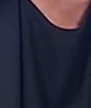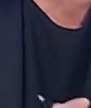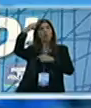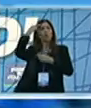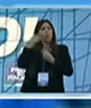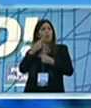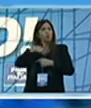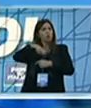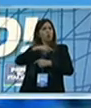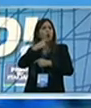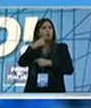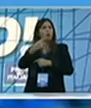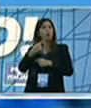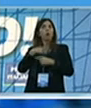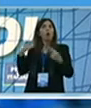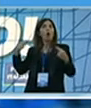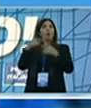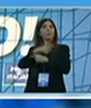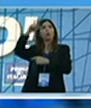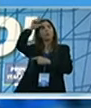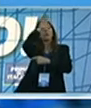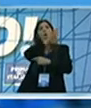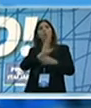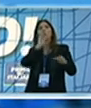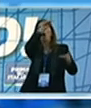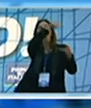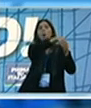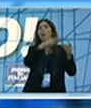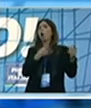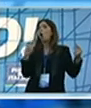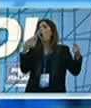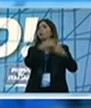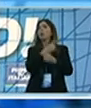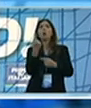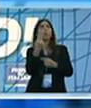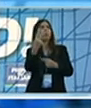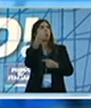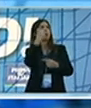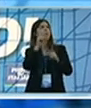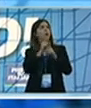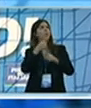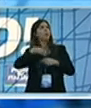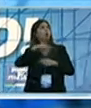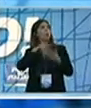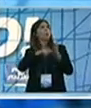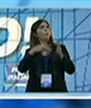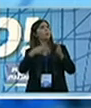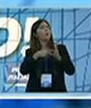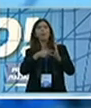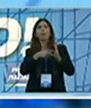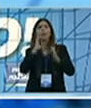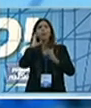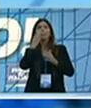a coprire la parte della destra radicale, del Dio, Patria, Famiglia, della destra non laica, non diciamo progressiva, si è messa un po' in